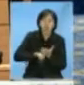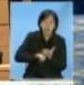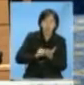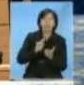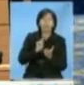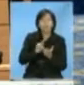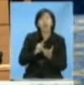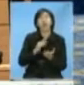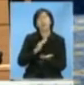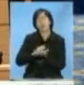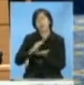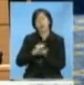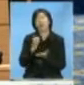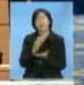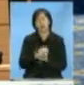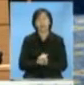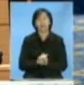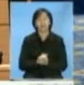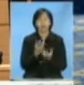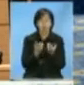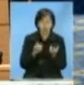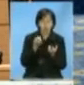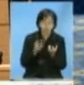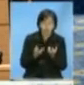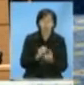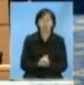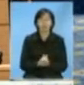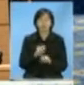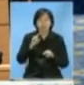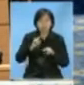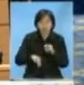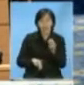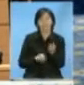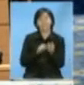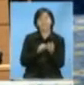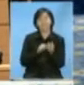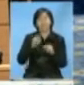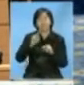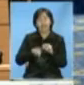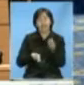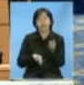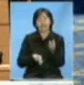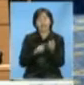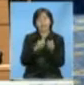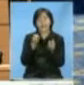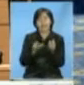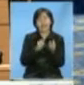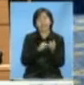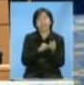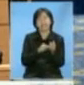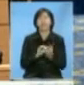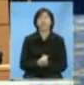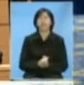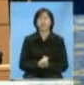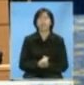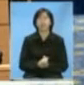ศเรามากมายนะครับข้าวของแพงแล้วก็ไข่นะครับยังแพงอยู่เลยตอนนี้นะ